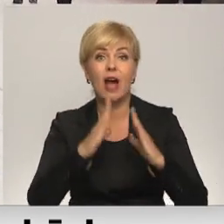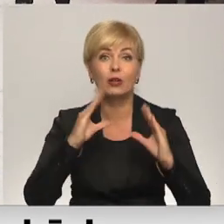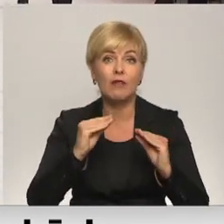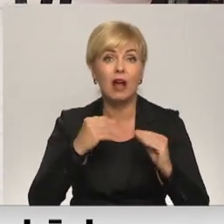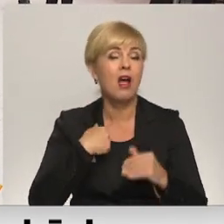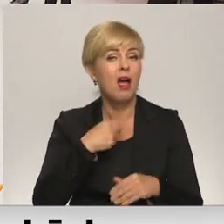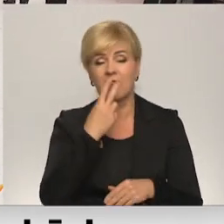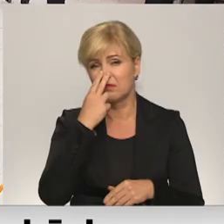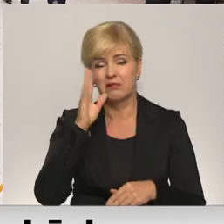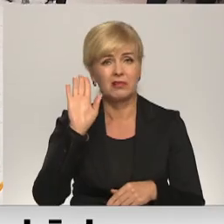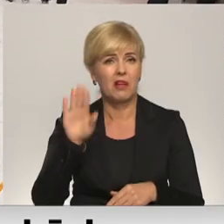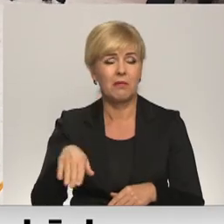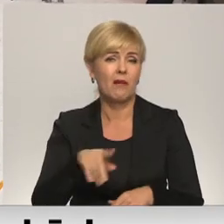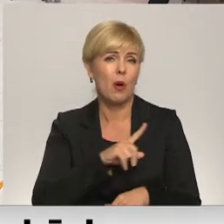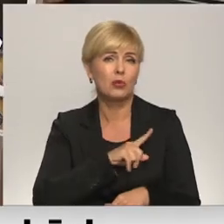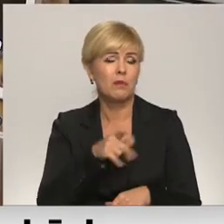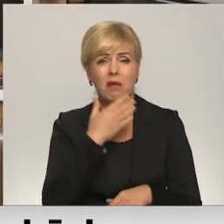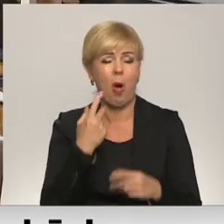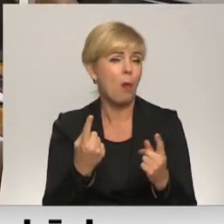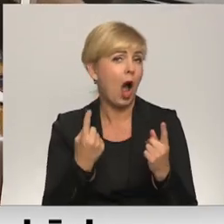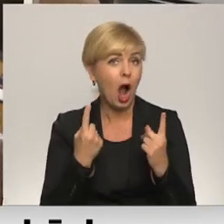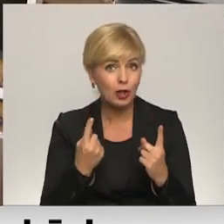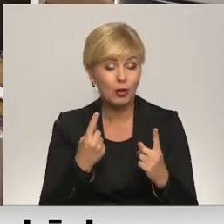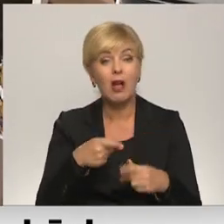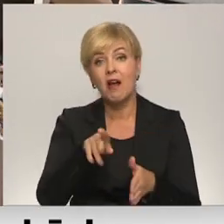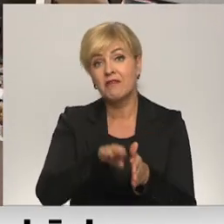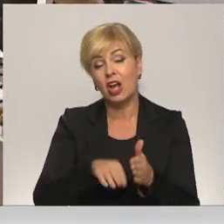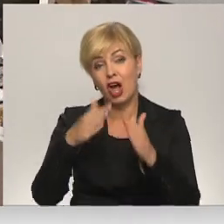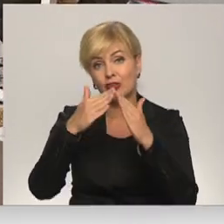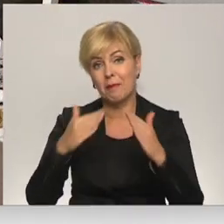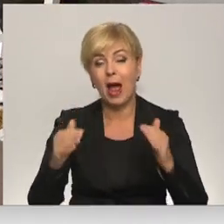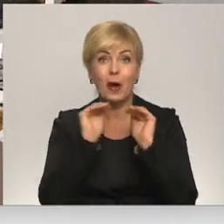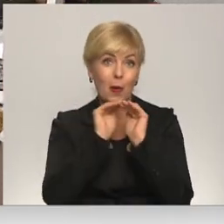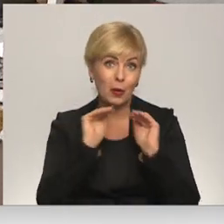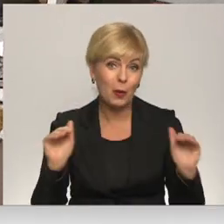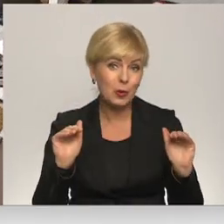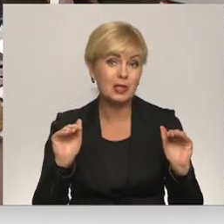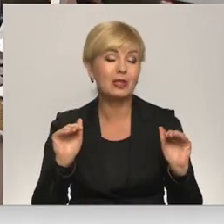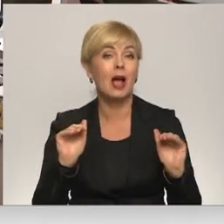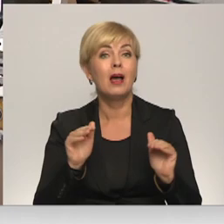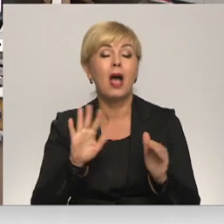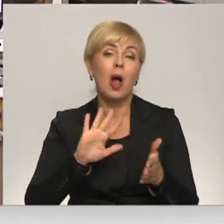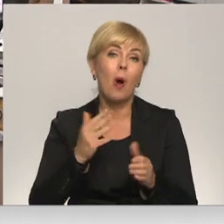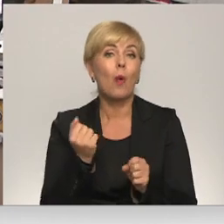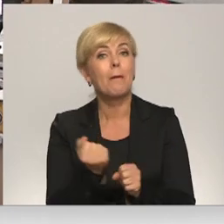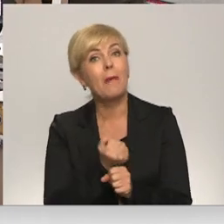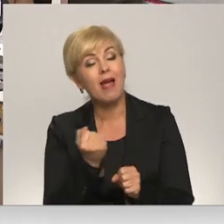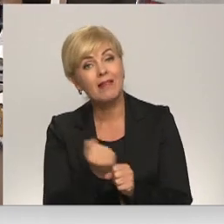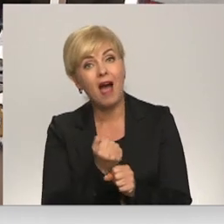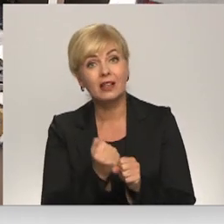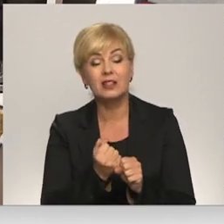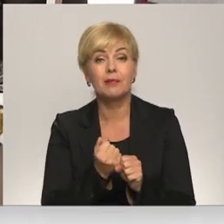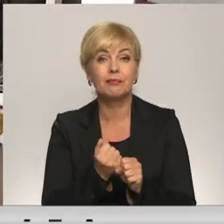es tam nepievēršu uzmanību, tas nav baigi aktuāli. Mēs vienkārši mājās klusi padzīvosim, kaut ko padarīsim, bet